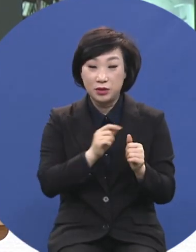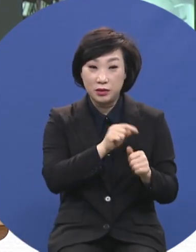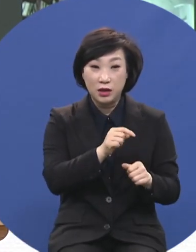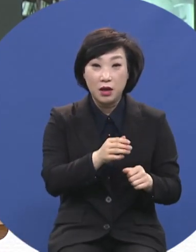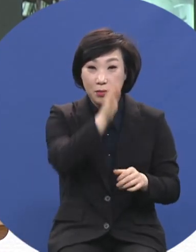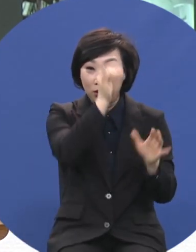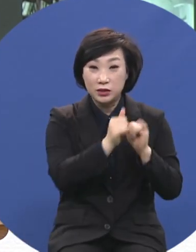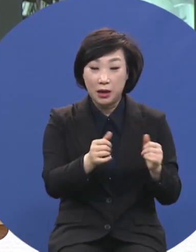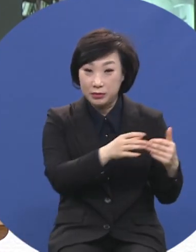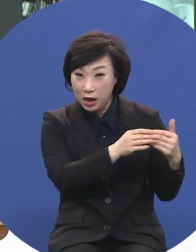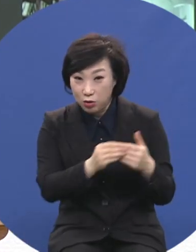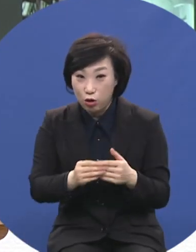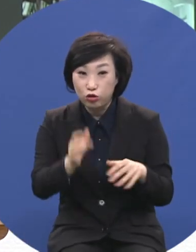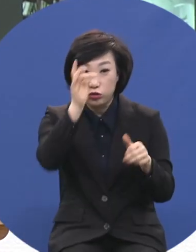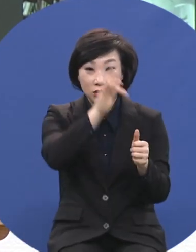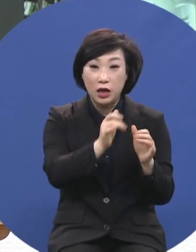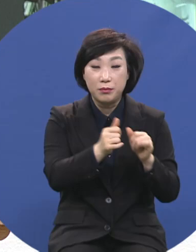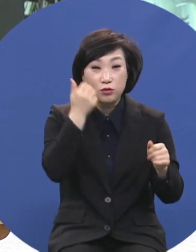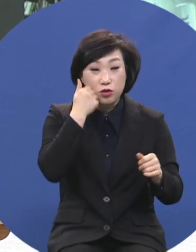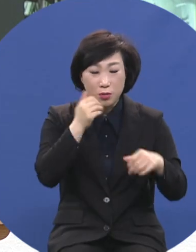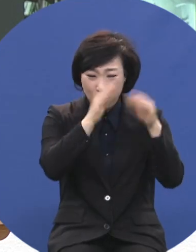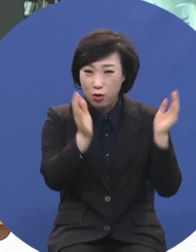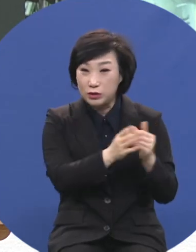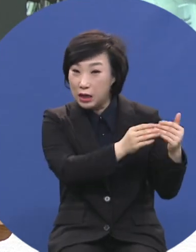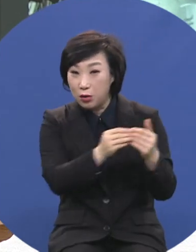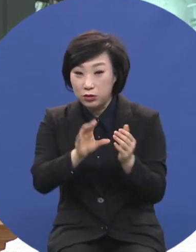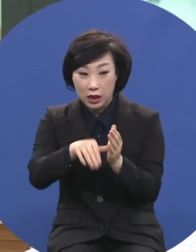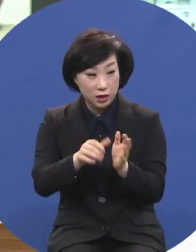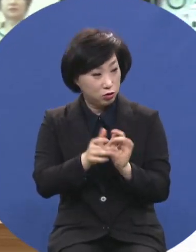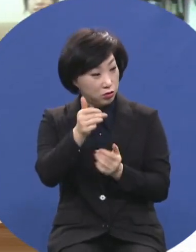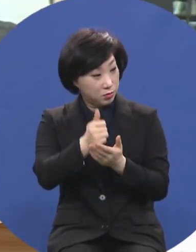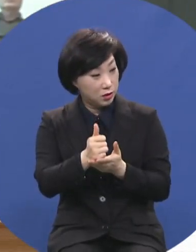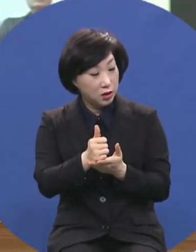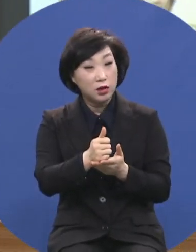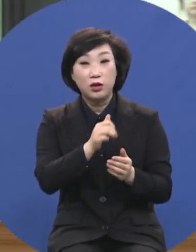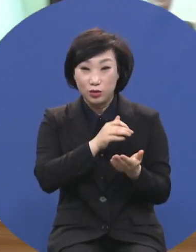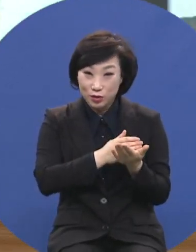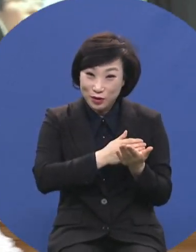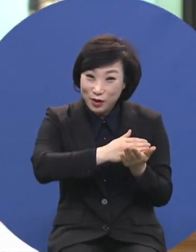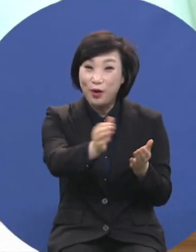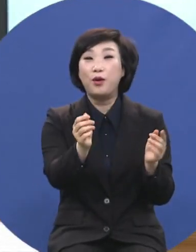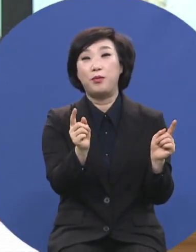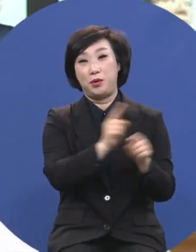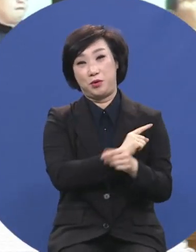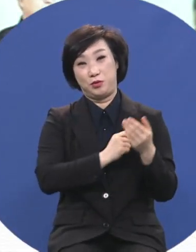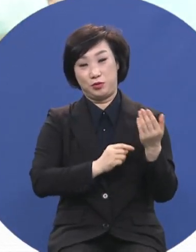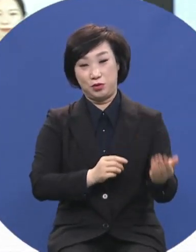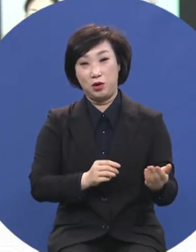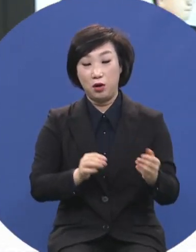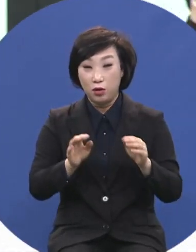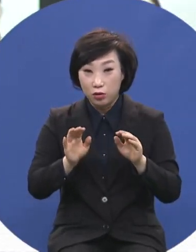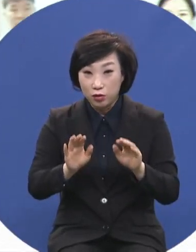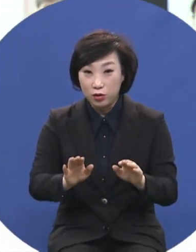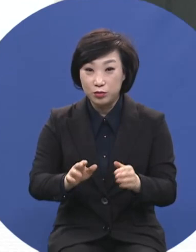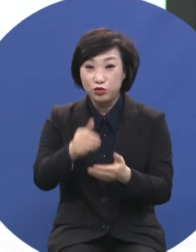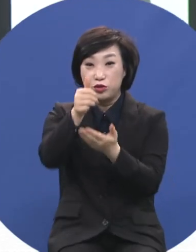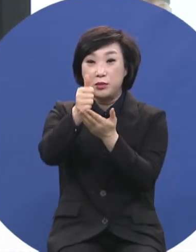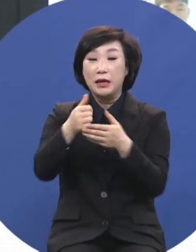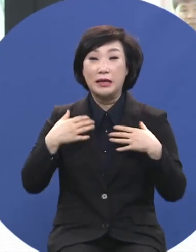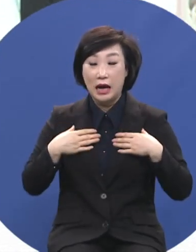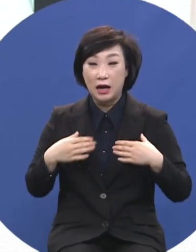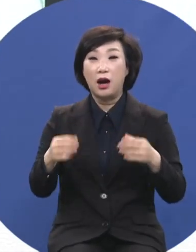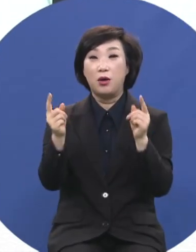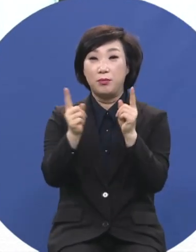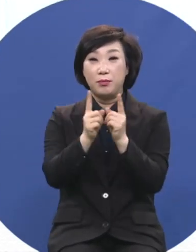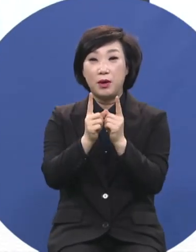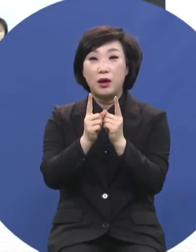쫓아주고 고쳐주셨다 하셨다면 주님이 연약한 것을